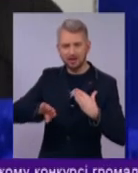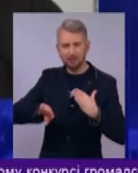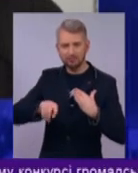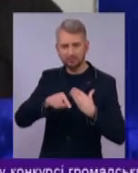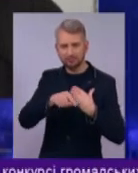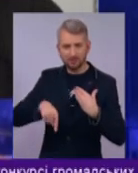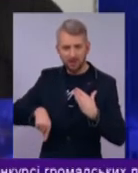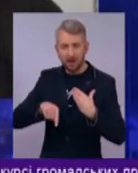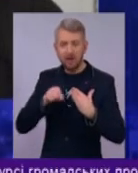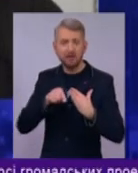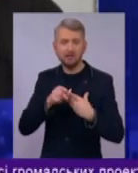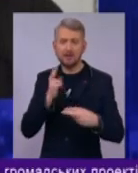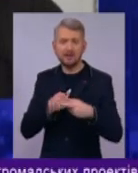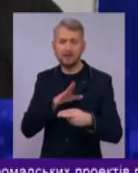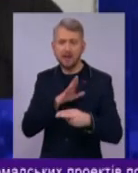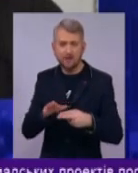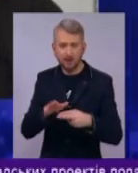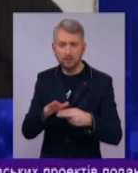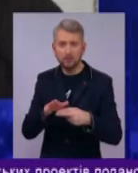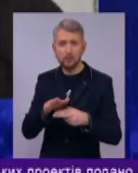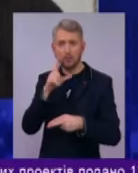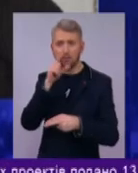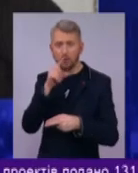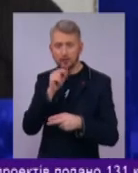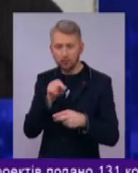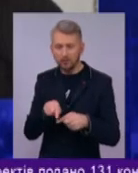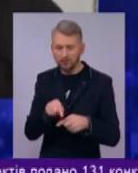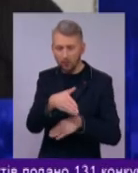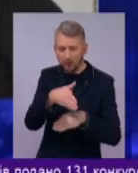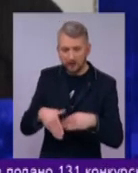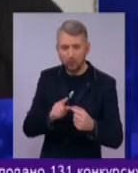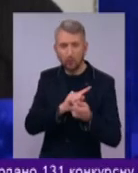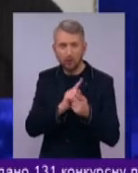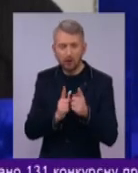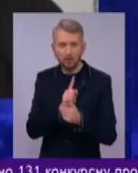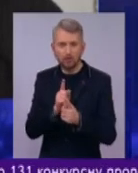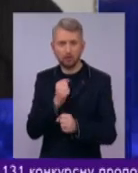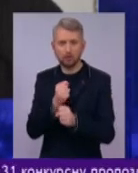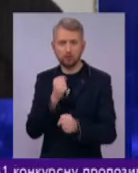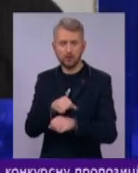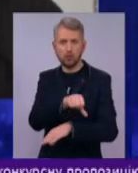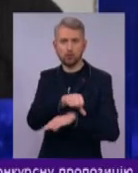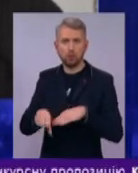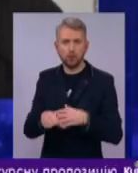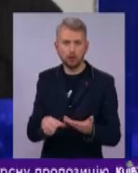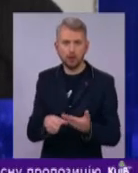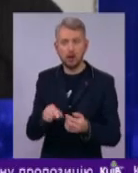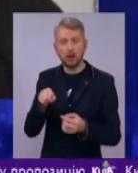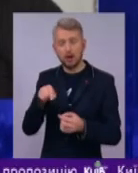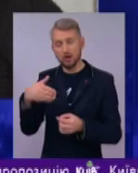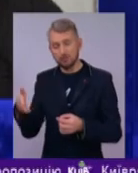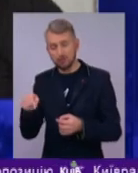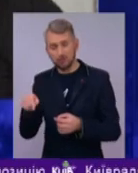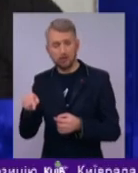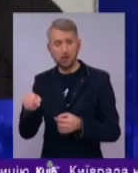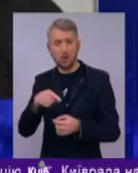Путіну перетворити цю лінію розмежування в кордон, де з одного боку будуть стояти його війська, з іншого боку – українські війська, а